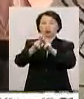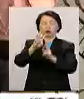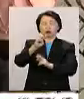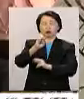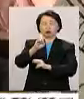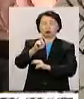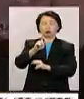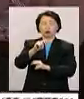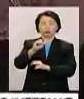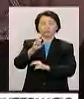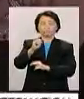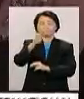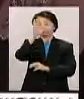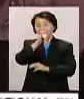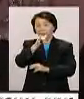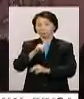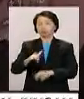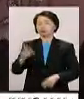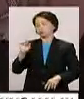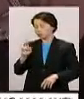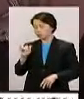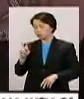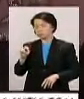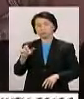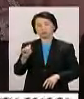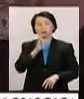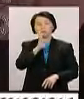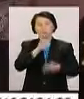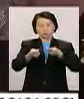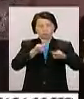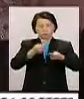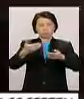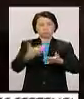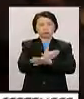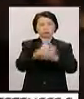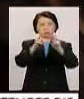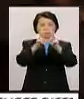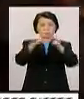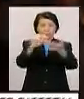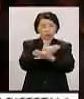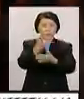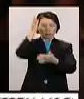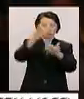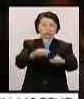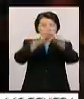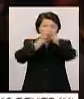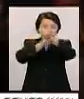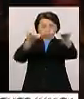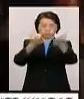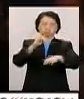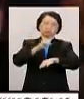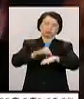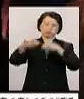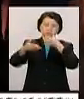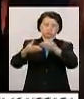Melaka. Pada masa sama, Rina turut memaklumkan pentadbiran baharu Perbadanan Pembangunan Kampung Baru akan diumumkan dalam masa